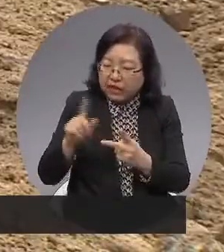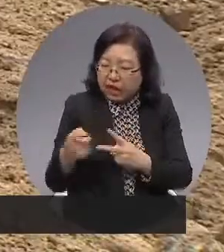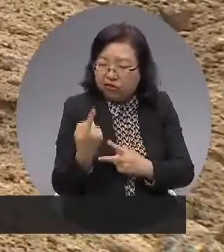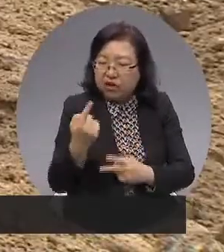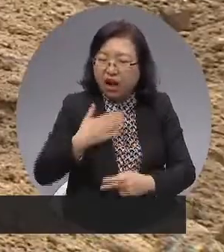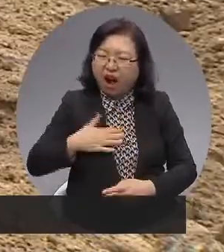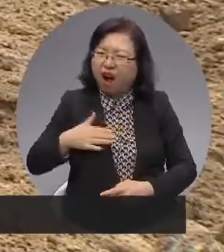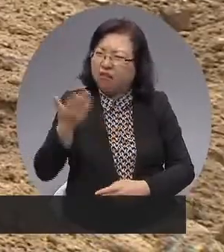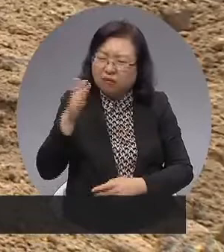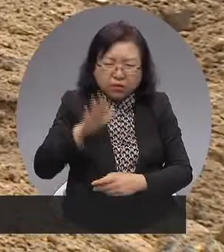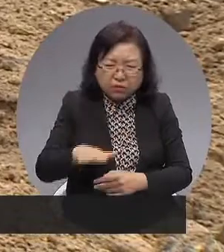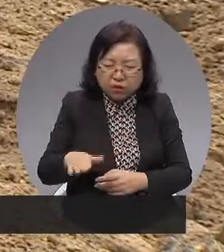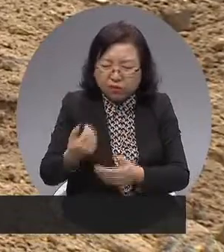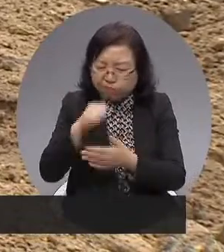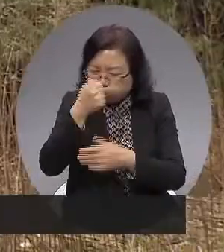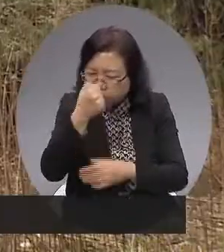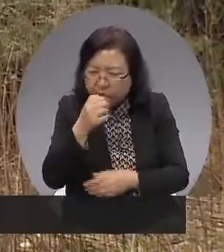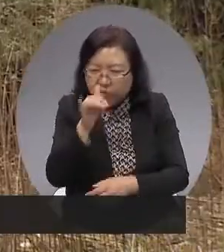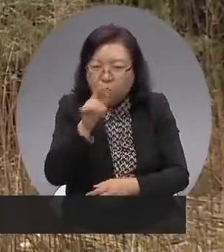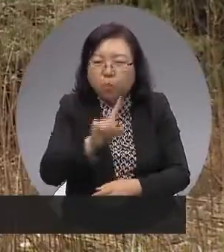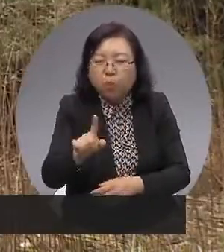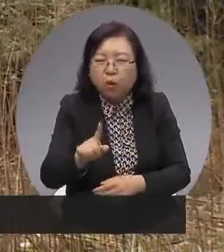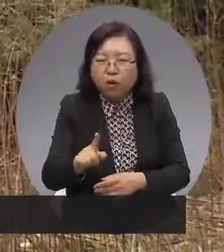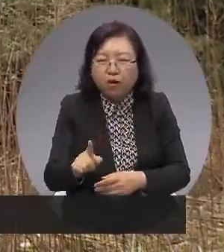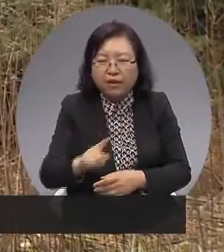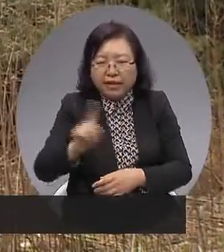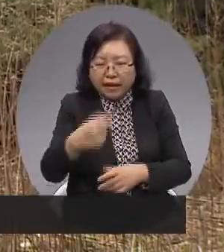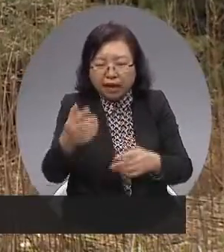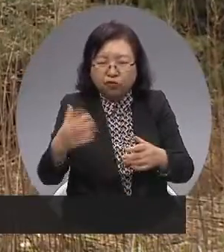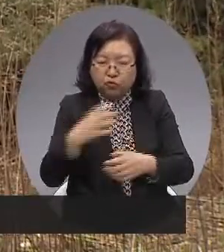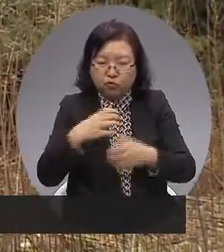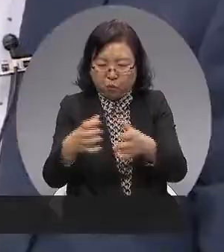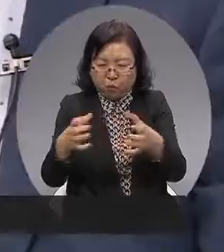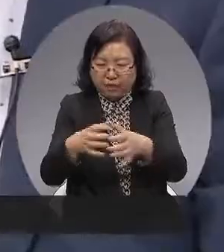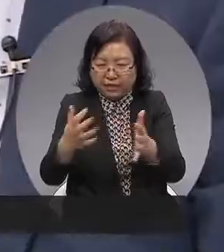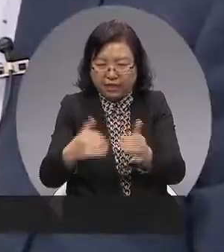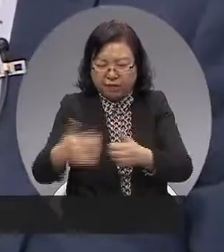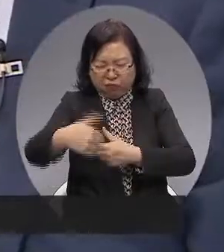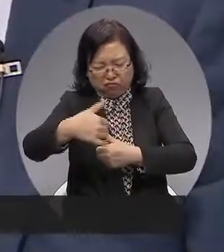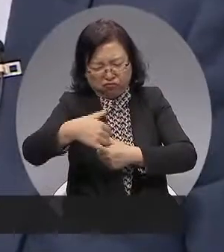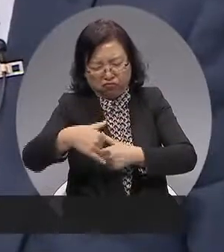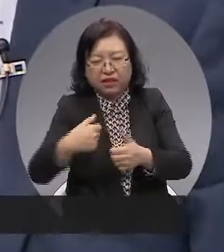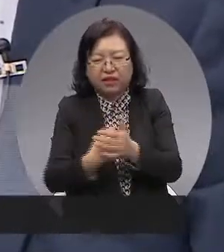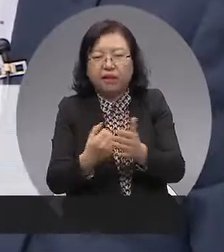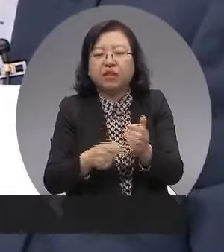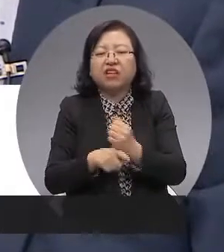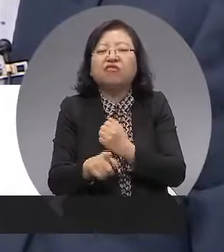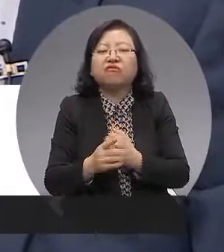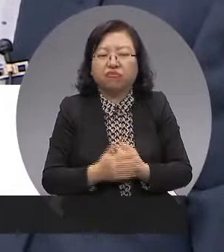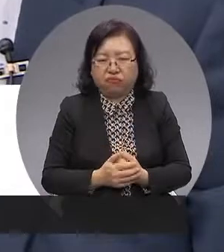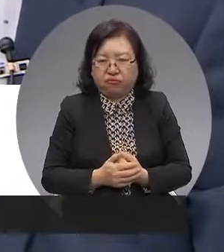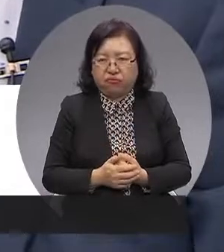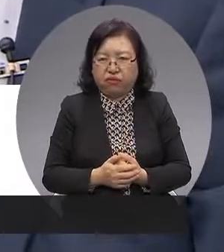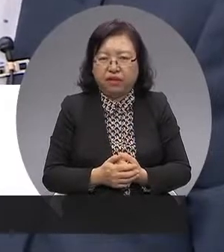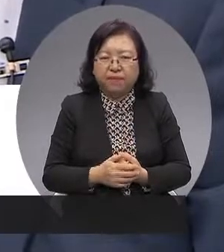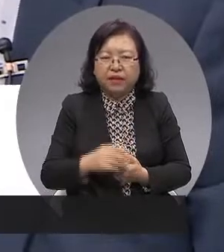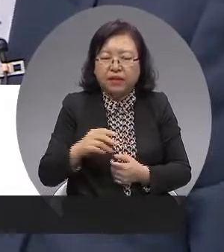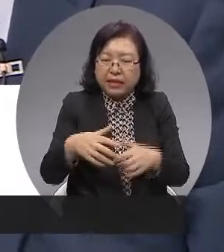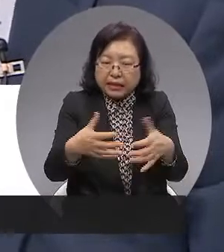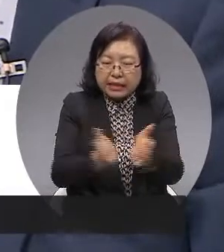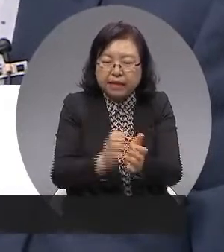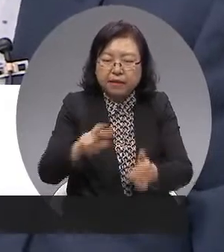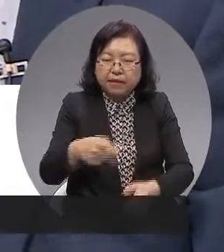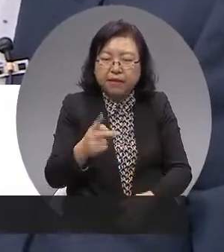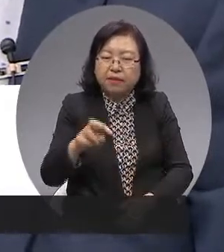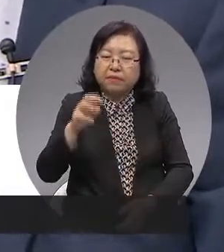빨리 만들어달라는 동호인들의 요구 때문이라는 게 청주시의 설명입니다. 213팀에 8천여 명이 지금